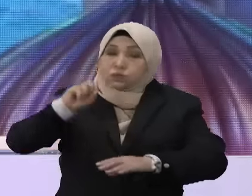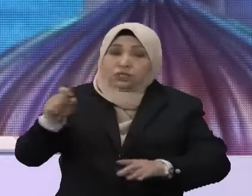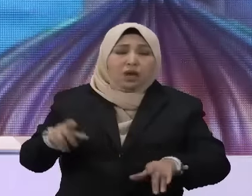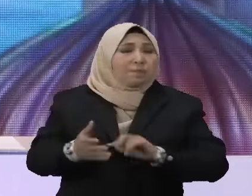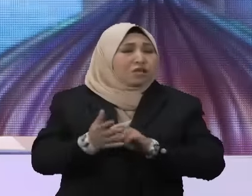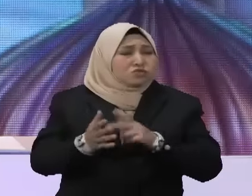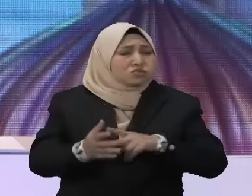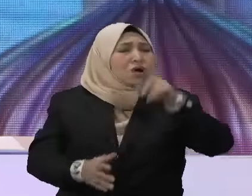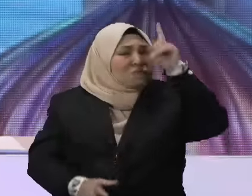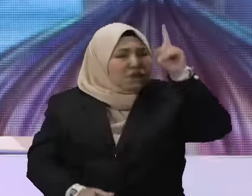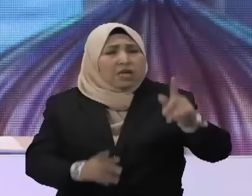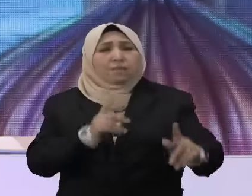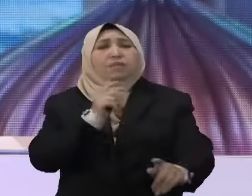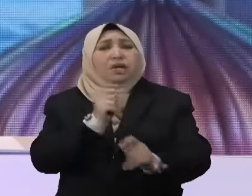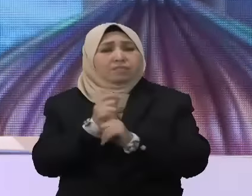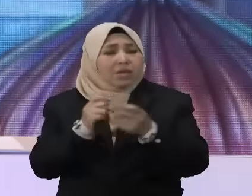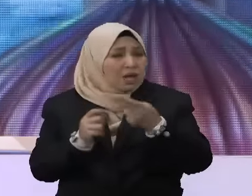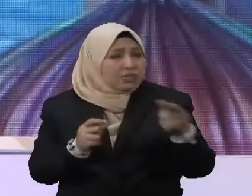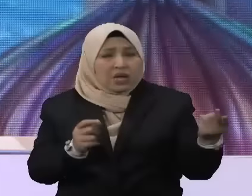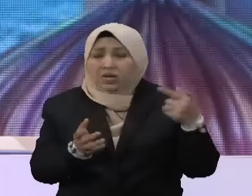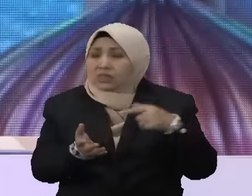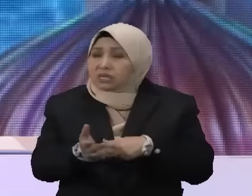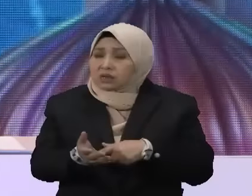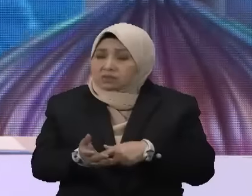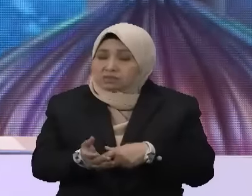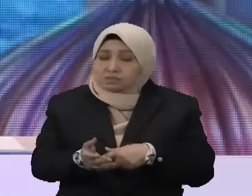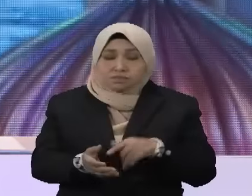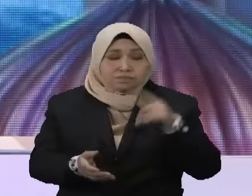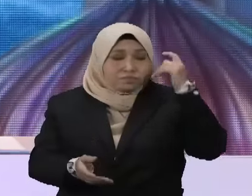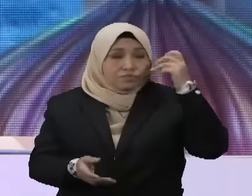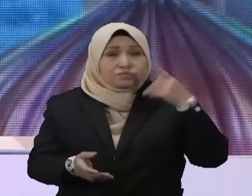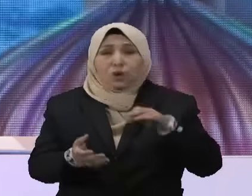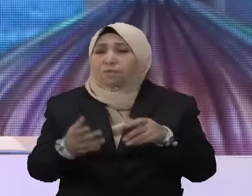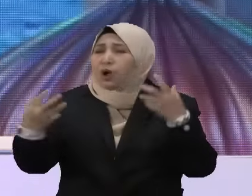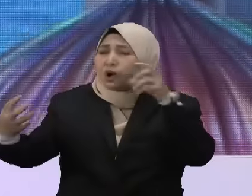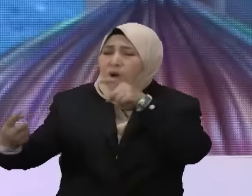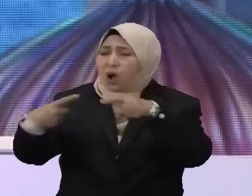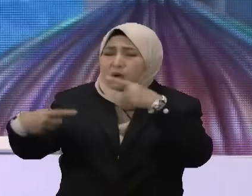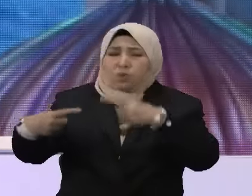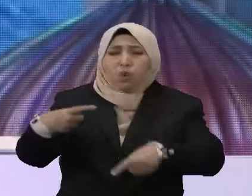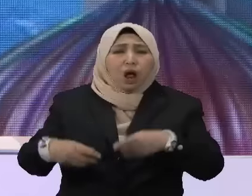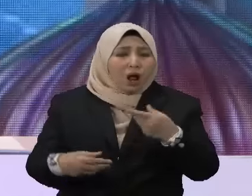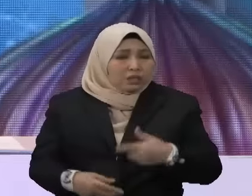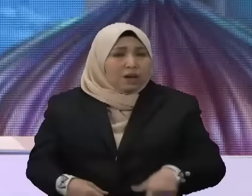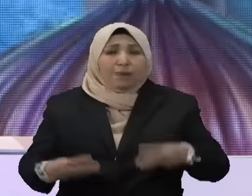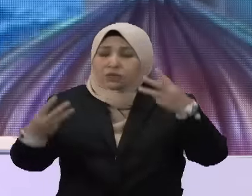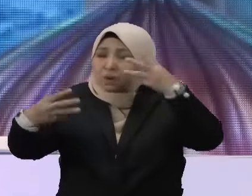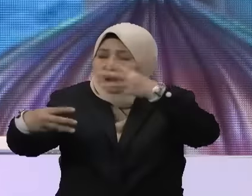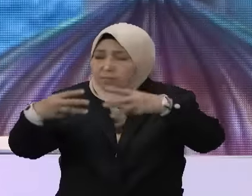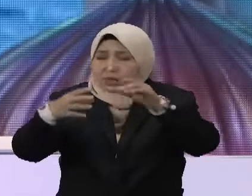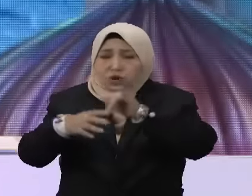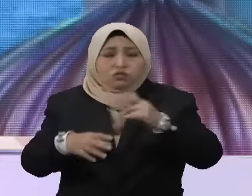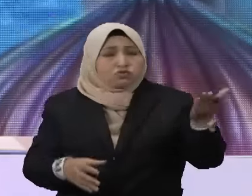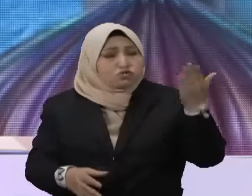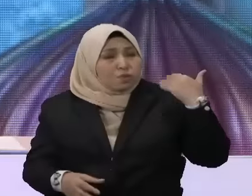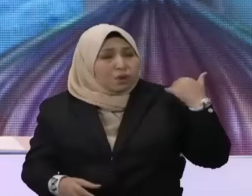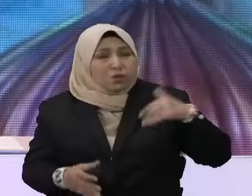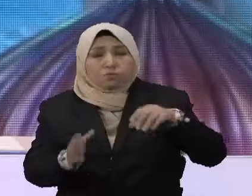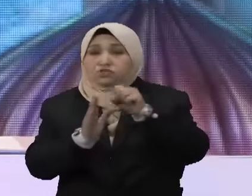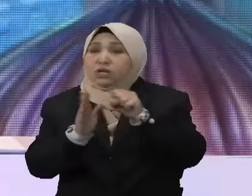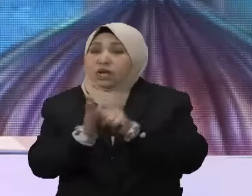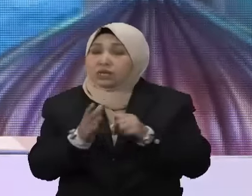SWT lah yang menentukan harta-harta ni. Macam tadi Tuan Fazul kata, orang bergaduh harta peperangan ni pada zaman Nabi SAW dulu, sebelum syariat ini